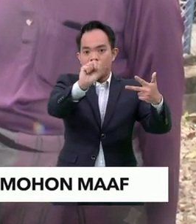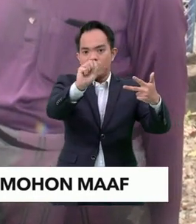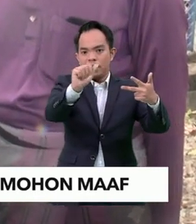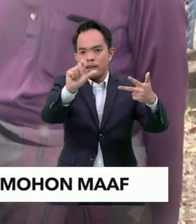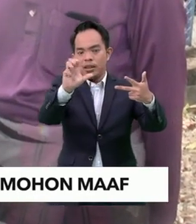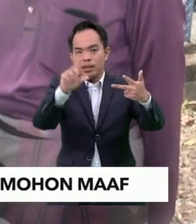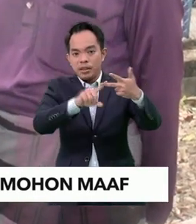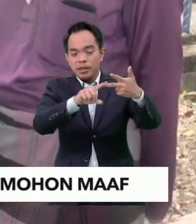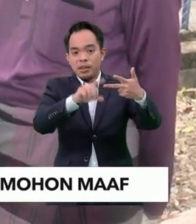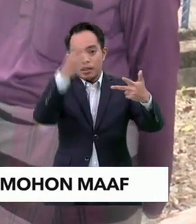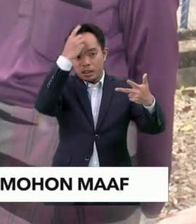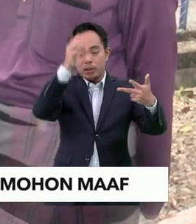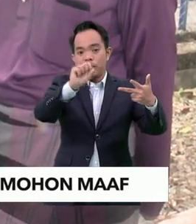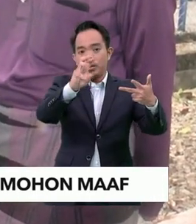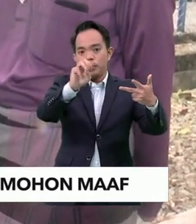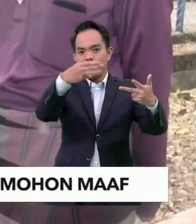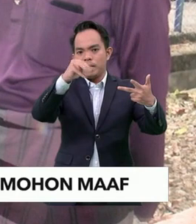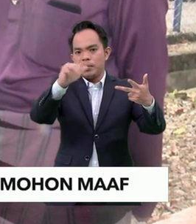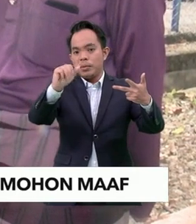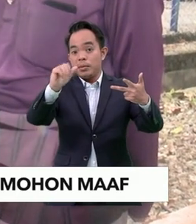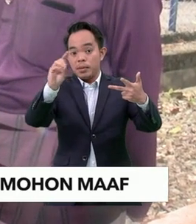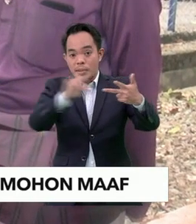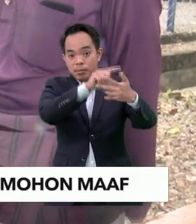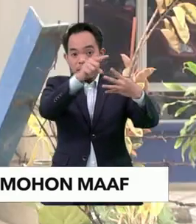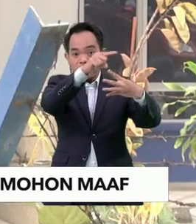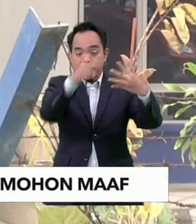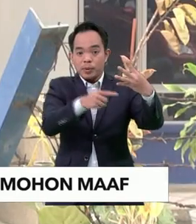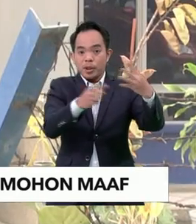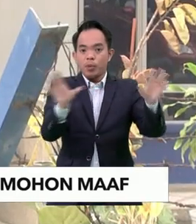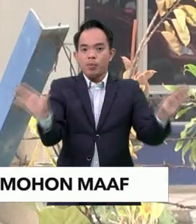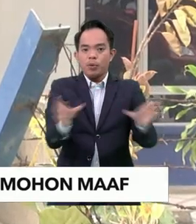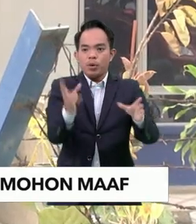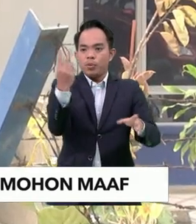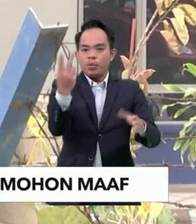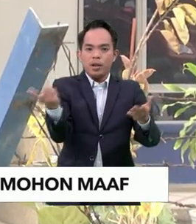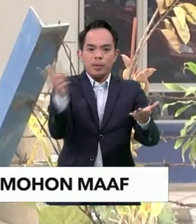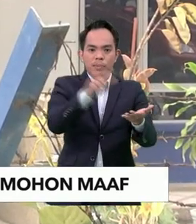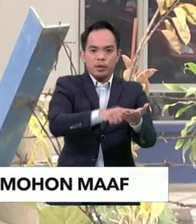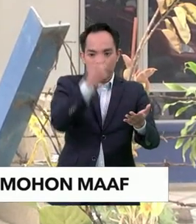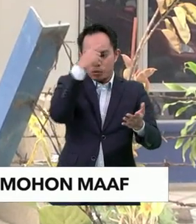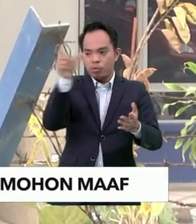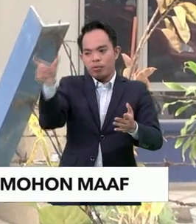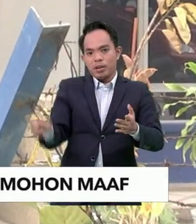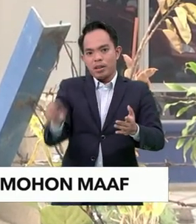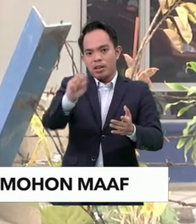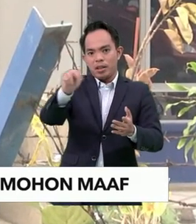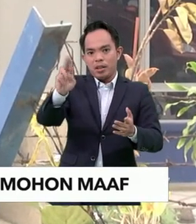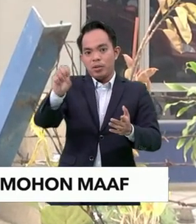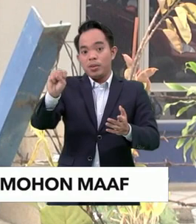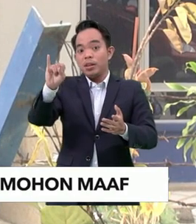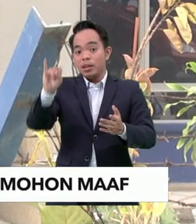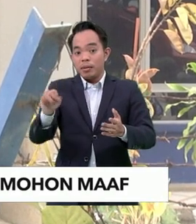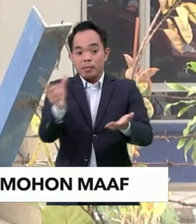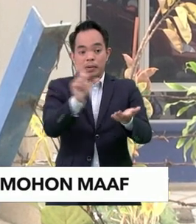kusli munawi dan datuk Muhammad Ajib Muhammad Isa membuat dua laporan polis terhadap Muhammad Sanusi media sebelum ini